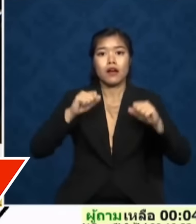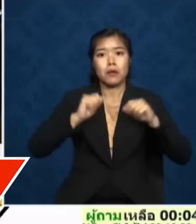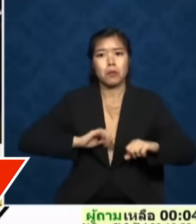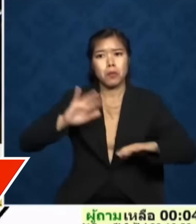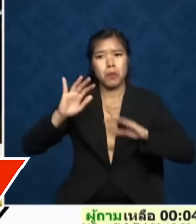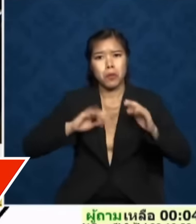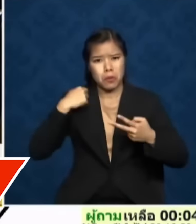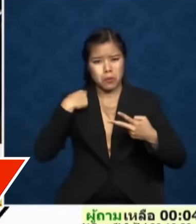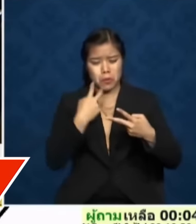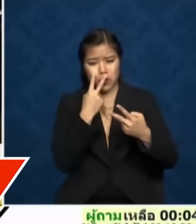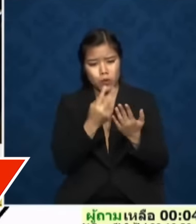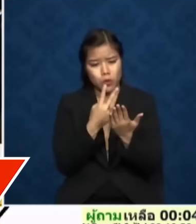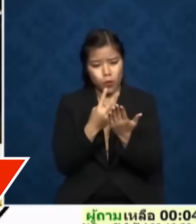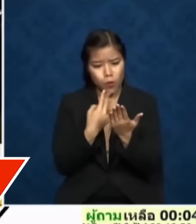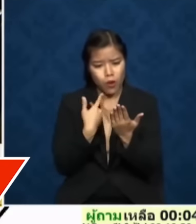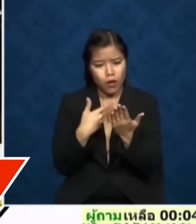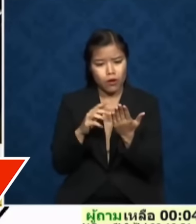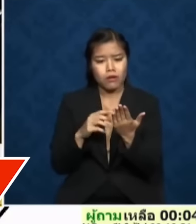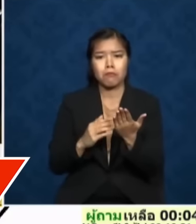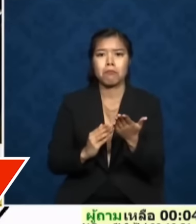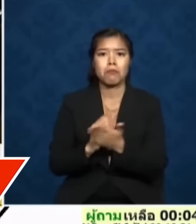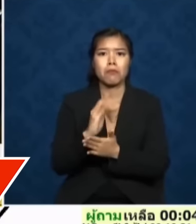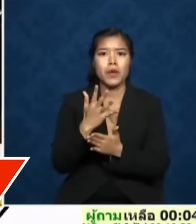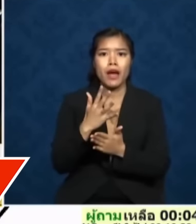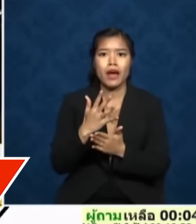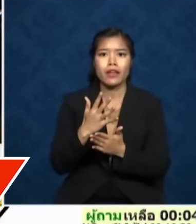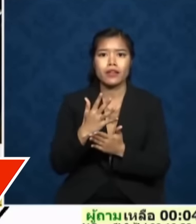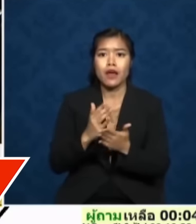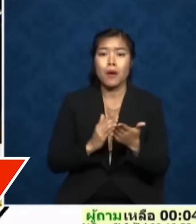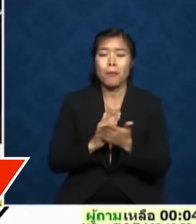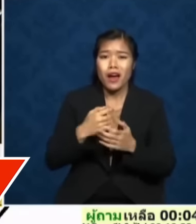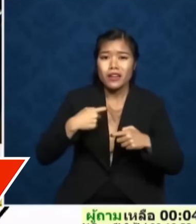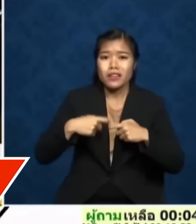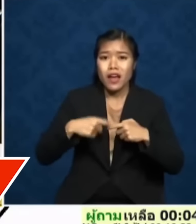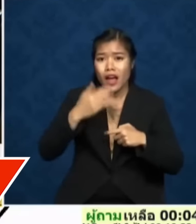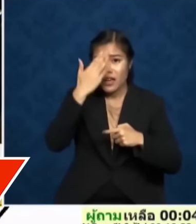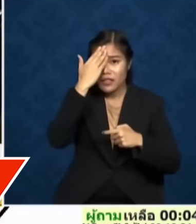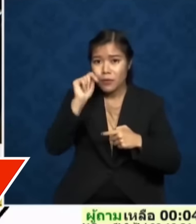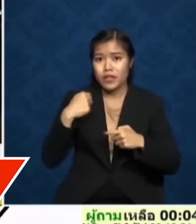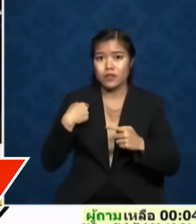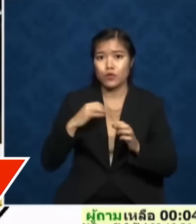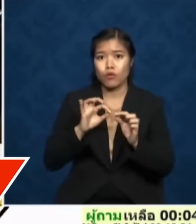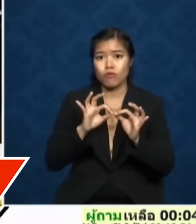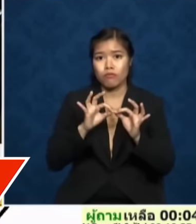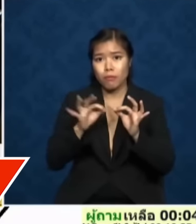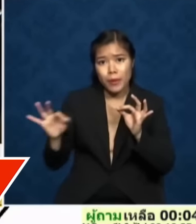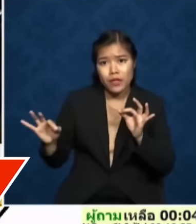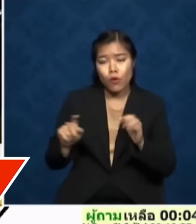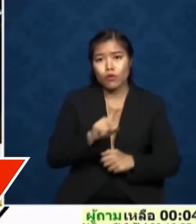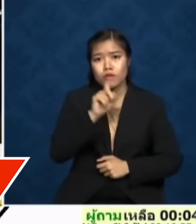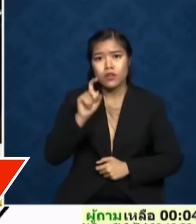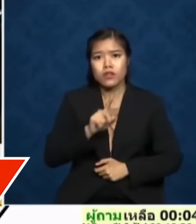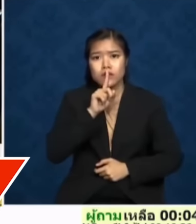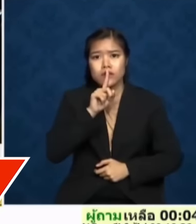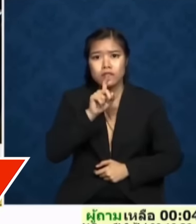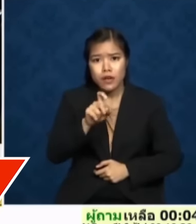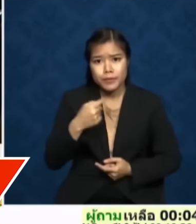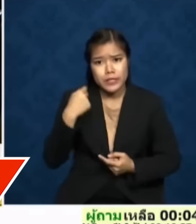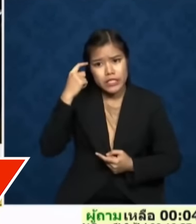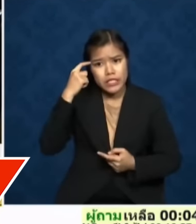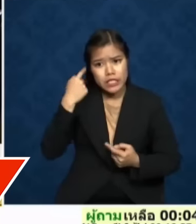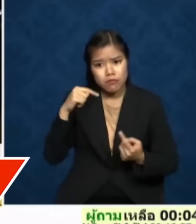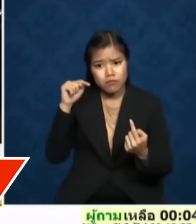ขึ้นครับเพราะมันเป็นคำถามที่แทนที่จะแสวงจุดร่วมให้มากที่สุดสงวนจุดต่างท